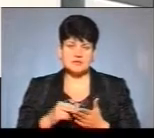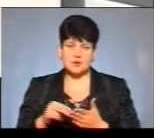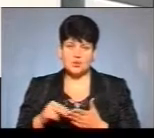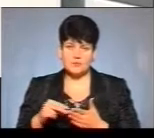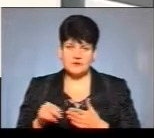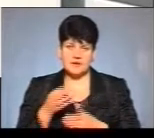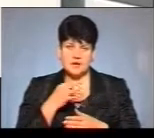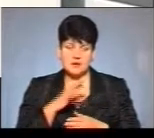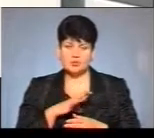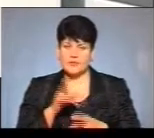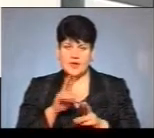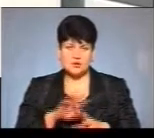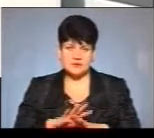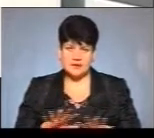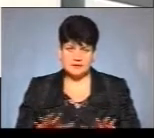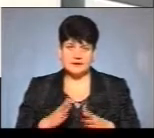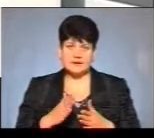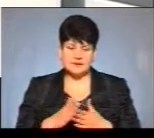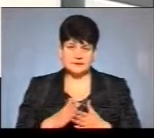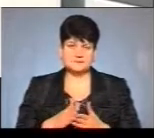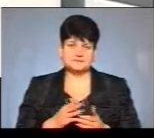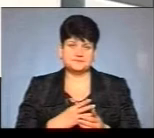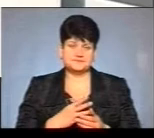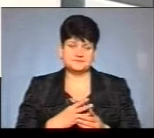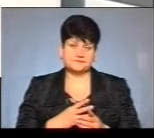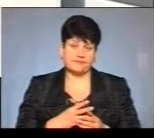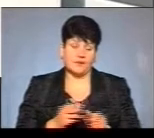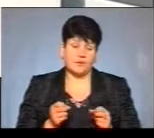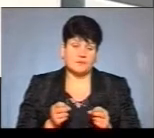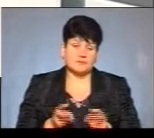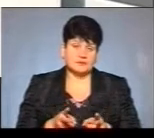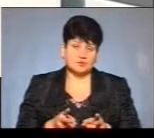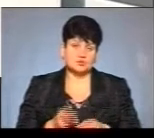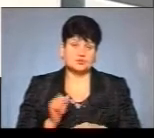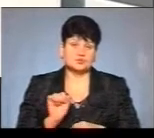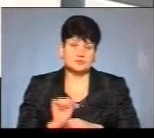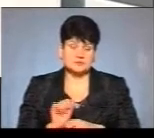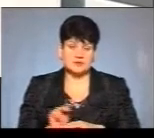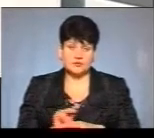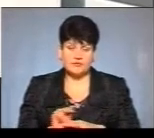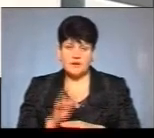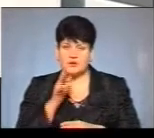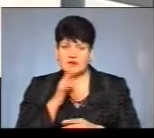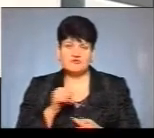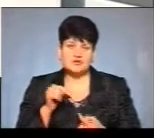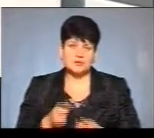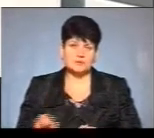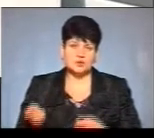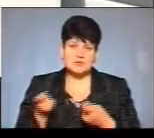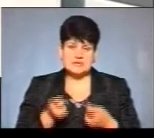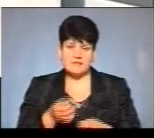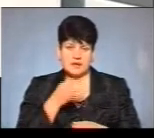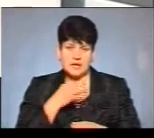не розглянутим. Тому є ризик переривання лікування і ризик невчасної доставки ліків